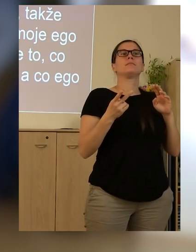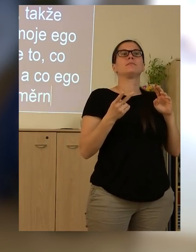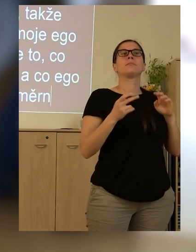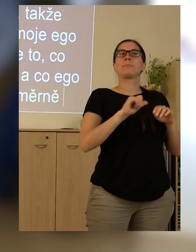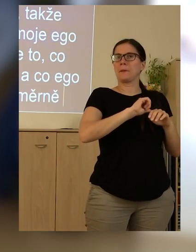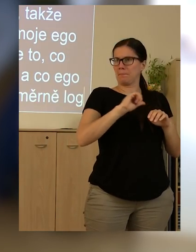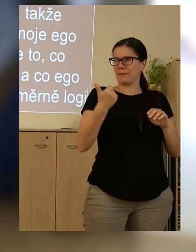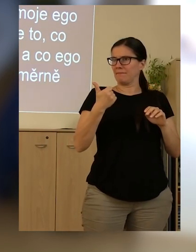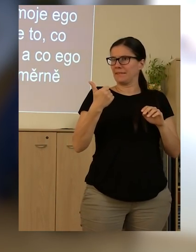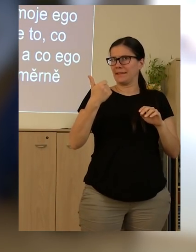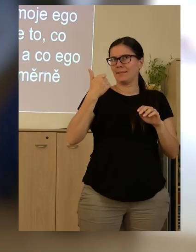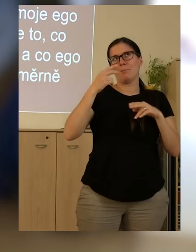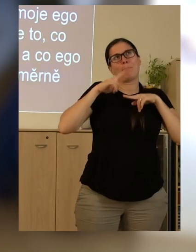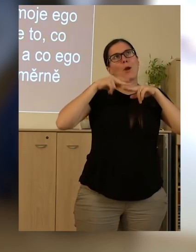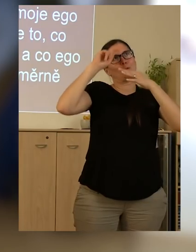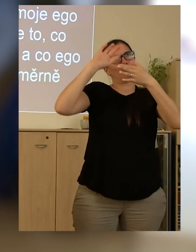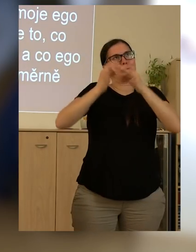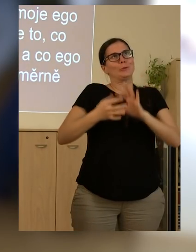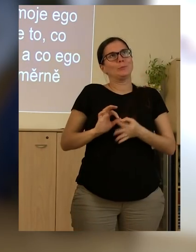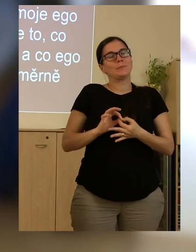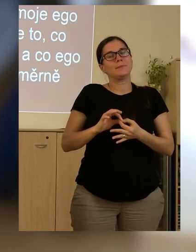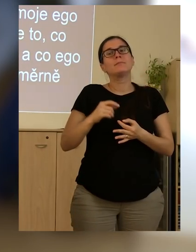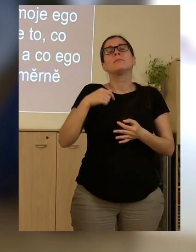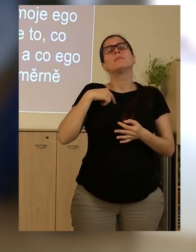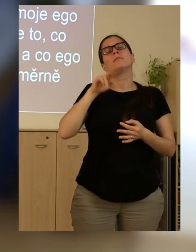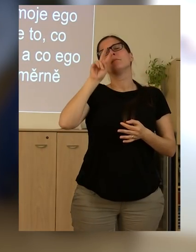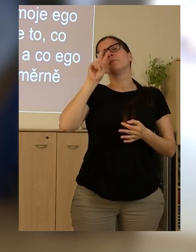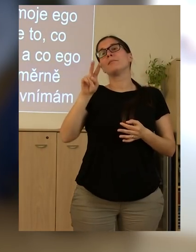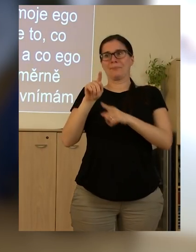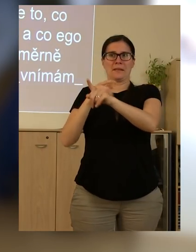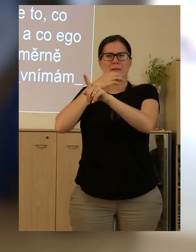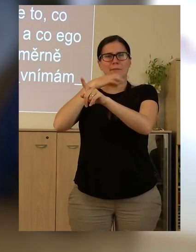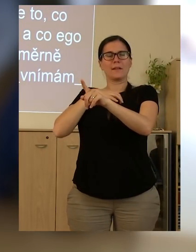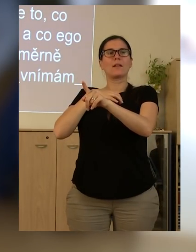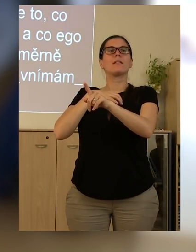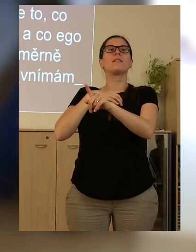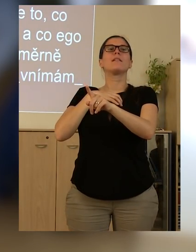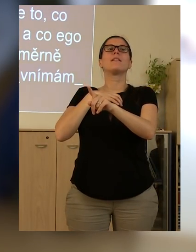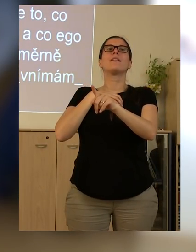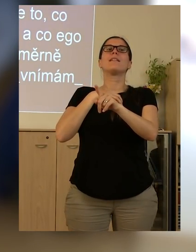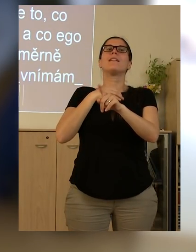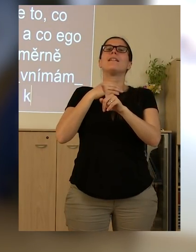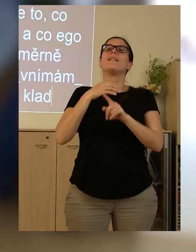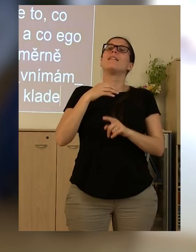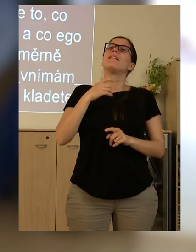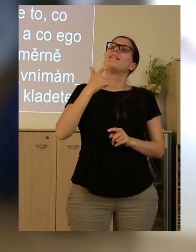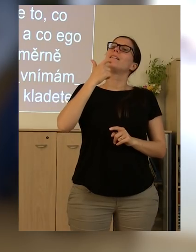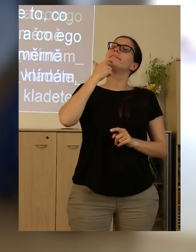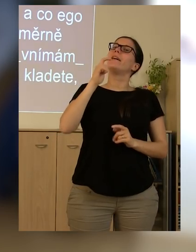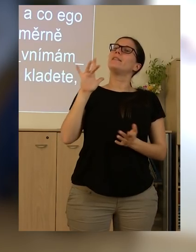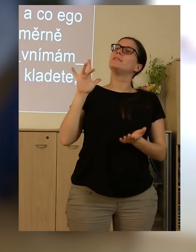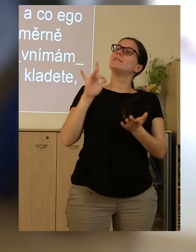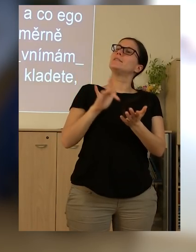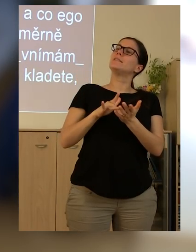logická reakce. A já to vnímám tak, jako že ta otázka, kterou kladete vy, směřuje k tomu, že my potřebujeme najít určitý